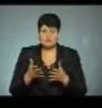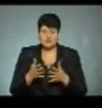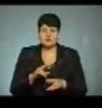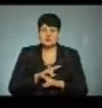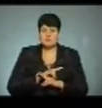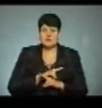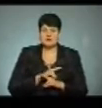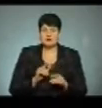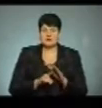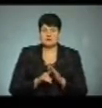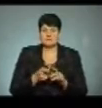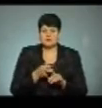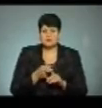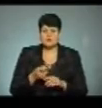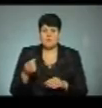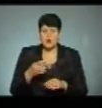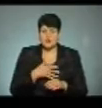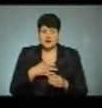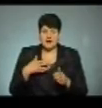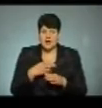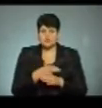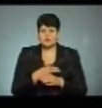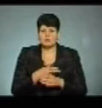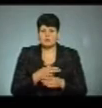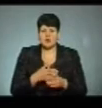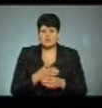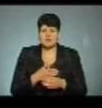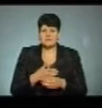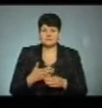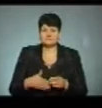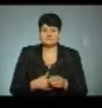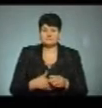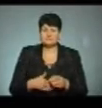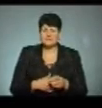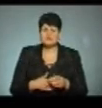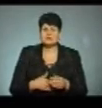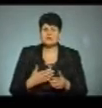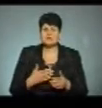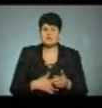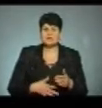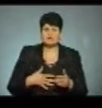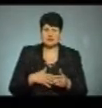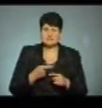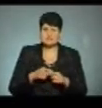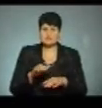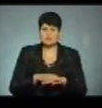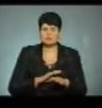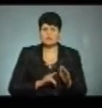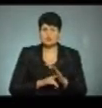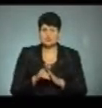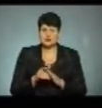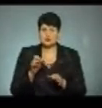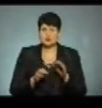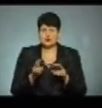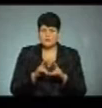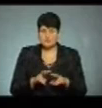смерть настала внаслідок проникаючого ножового поранення лівої частини живота. За даним фактом було розпочато досудове